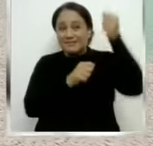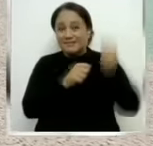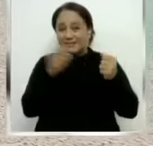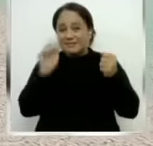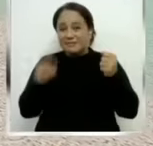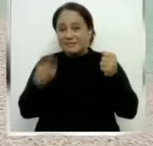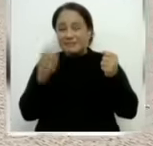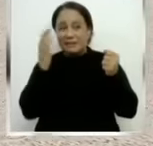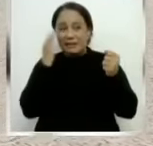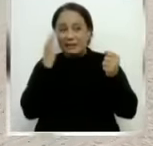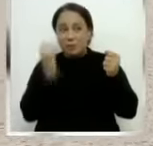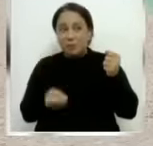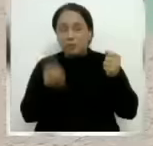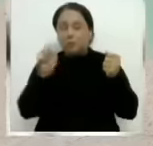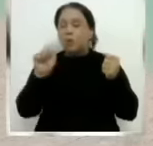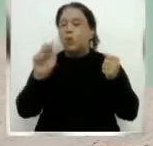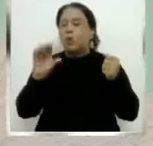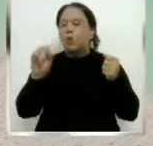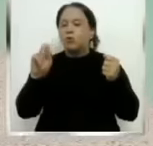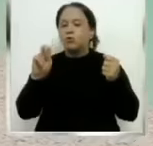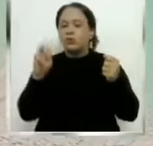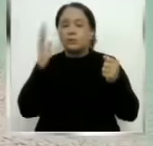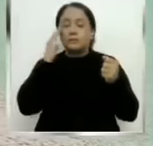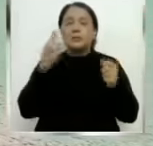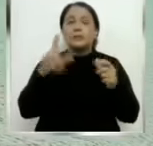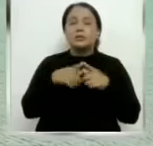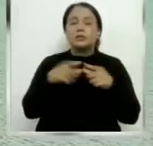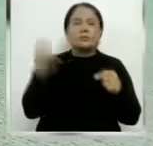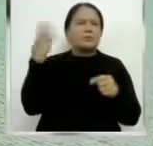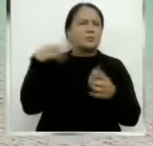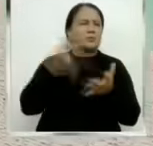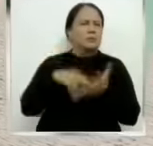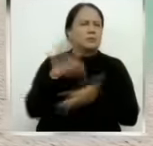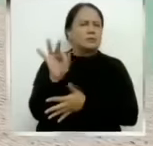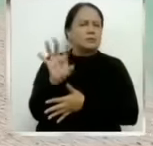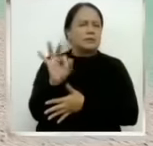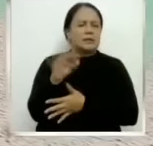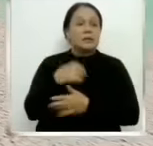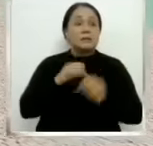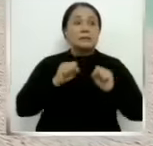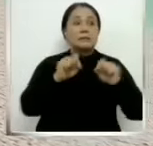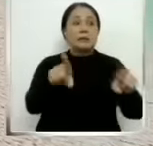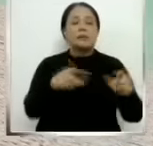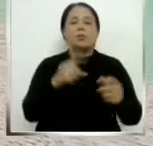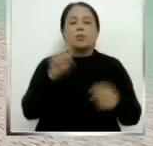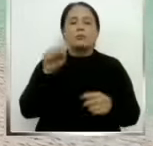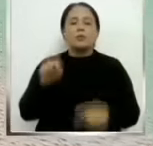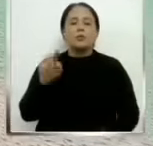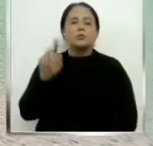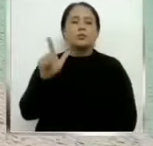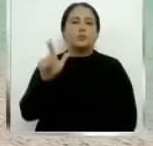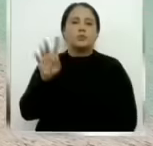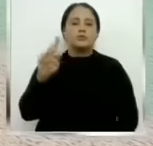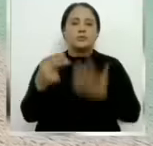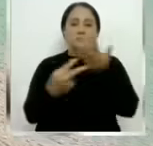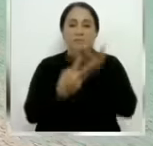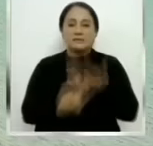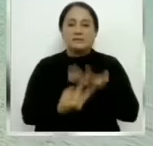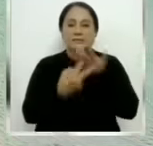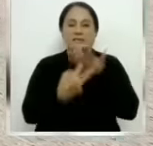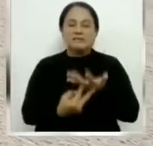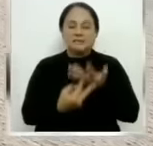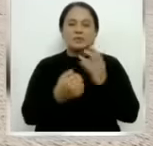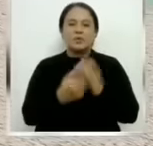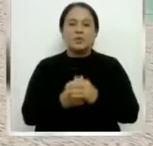Sa isang auction sa Tottori, Japan noong 2019, naibenta ang isang 1.24 kilogram na Chionocetes opilio o snow